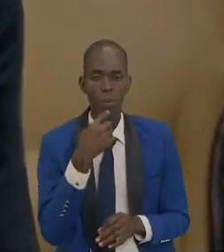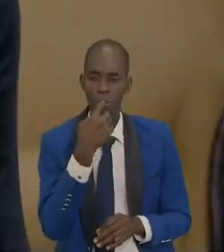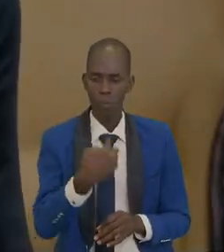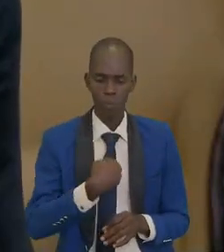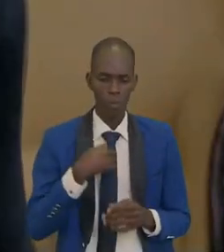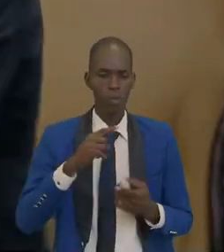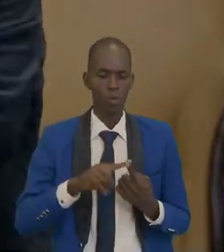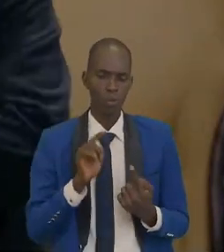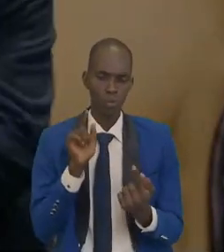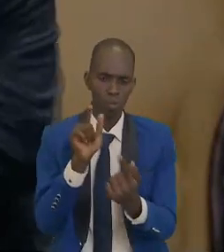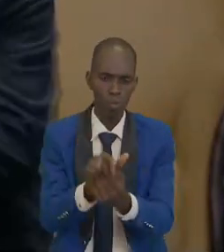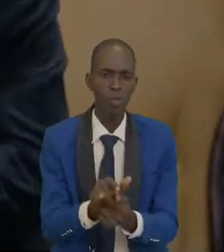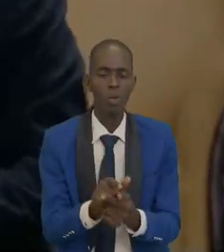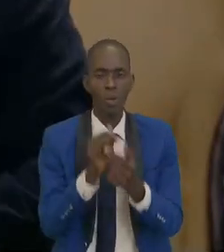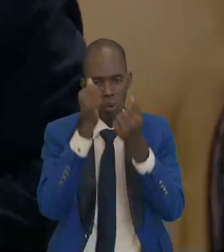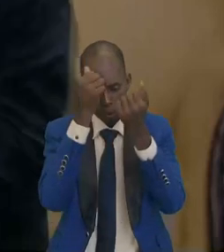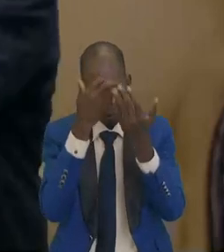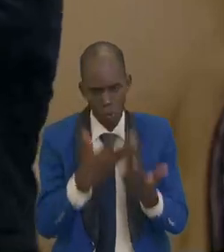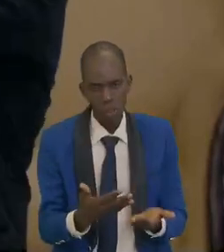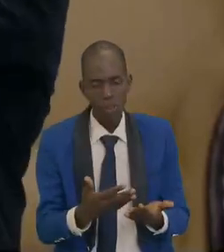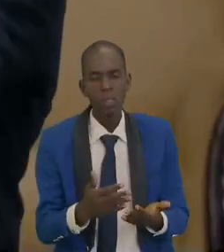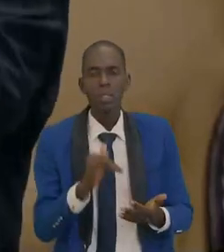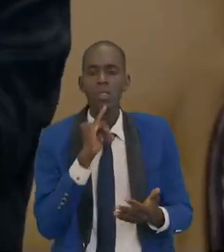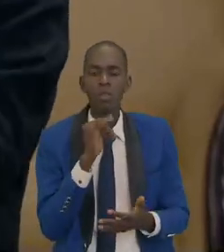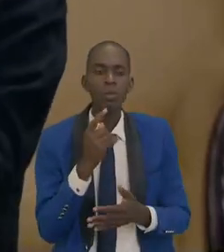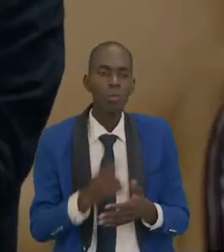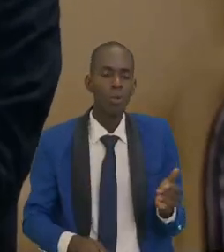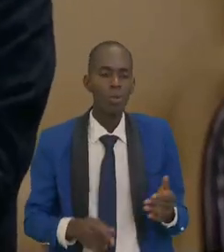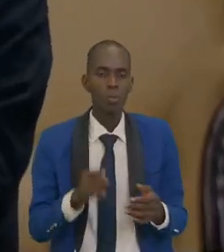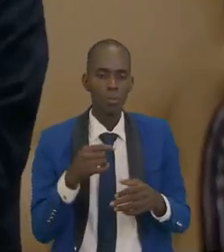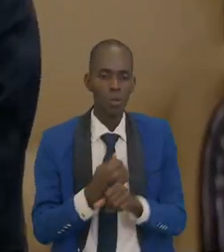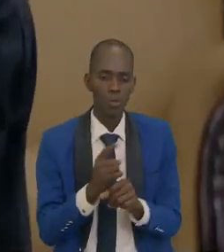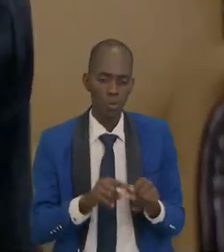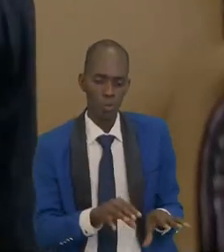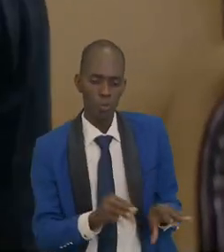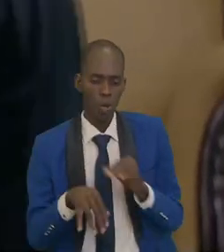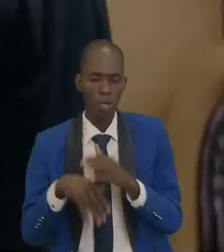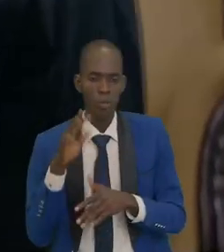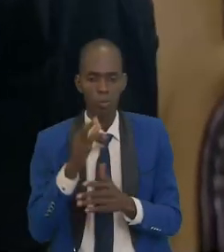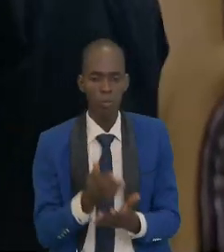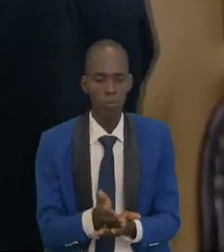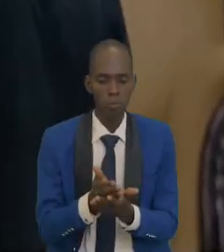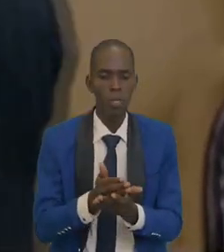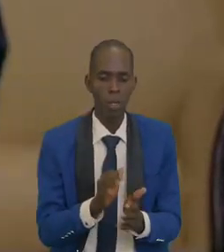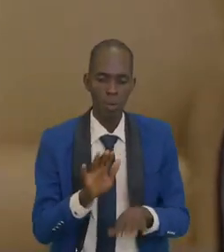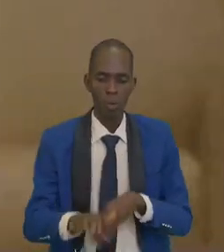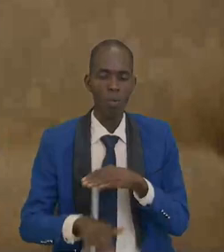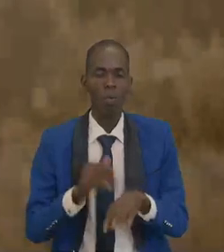L'obéissance à cela, sortir de la barque et marcher sur la mer, c'est le type d'obéissance dont nous parlons